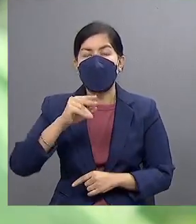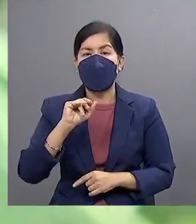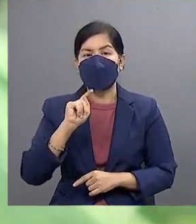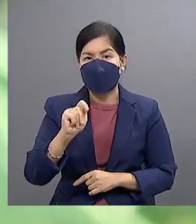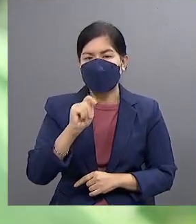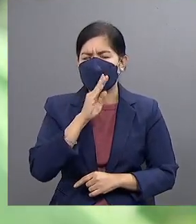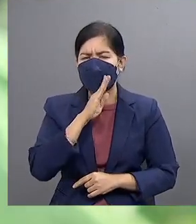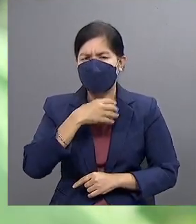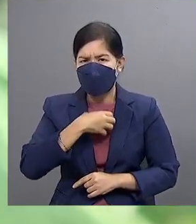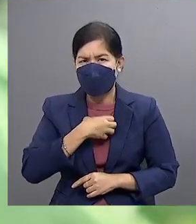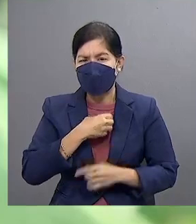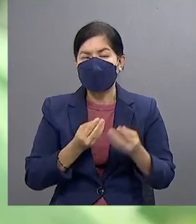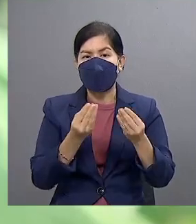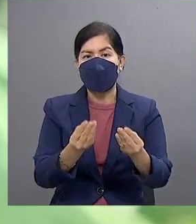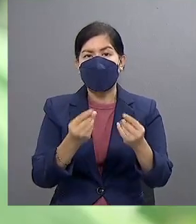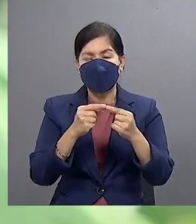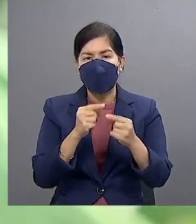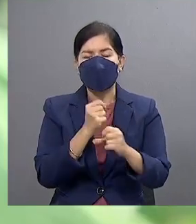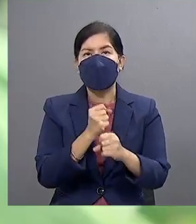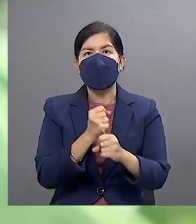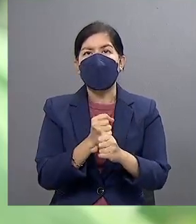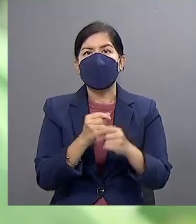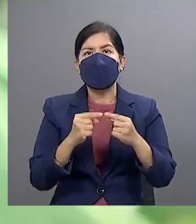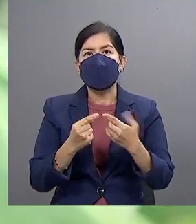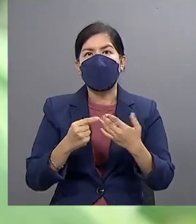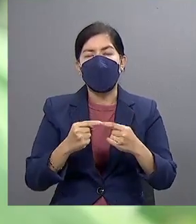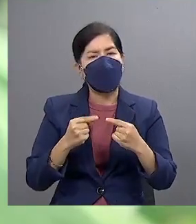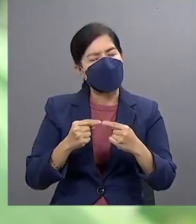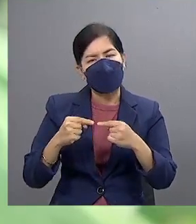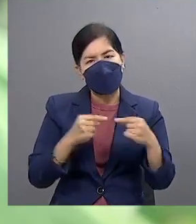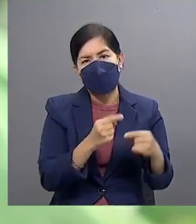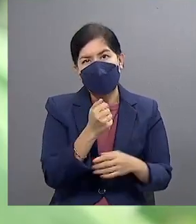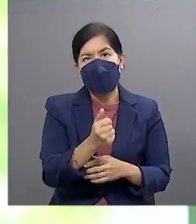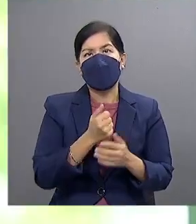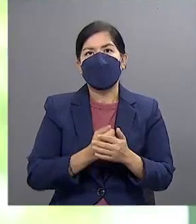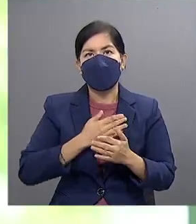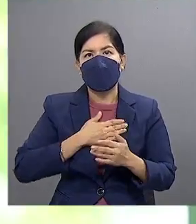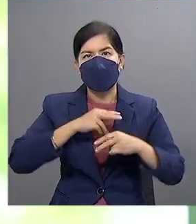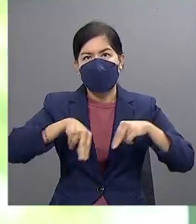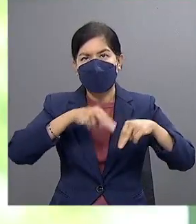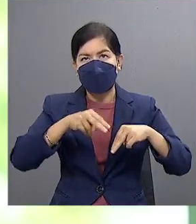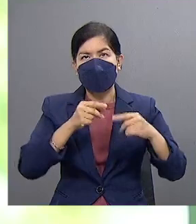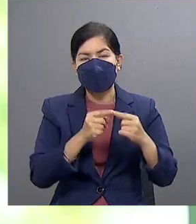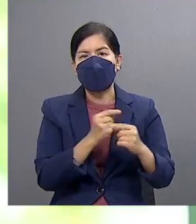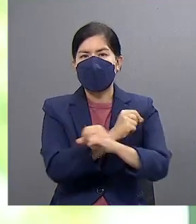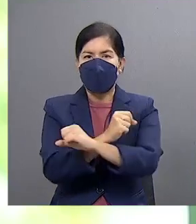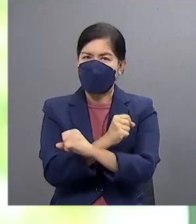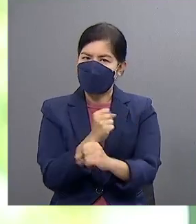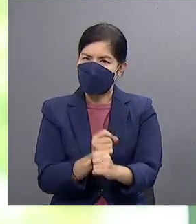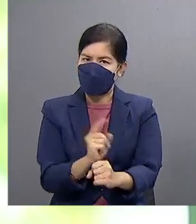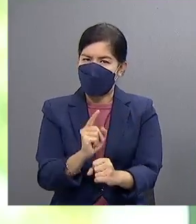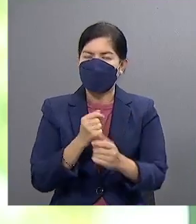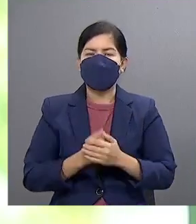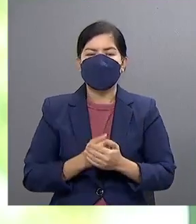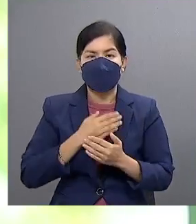าวนานนะคะไม่ให้เหนื่อยล้าหรือหมดไฟเราสามารถดูแลและป้องกันได้อย่างไรบ้างคะ หนึ่งเลยครับคอยตรวจสัง